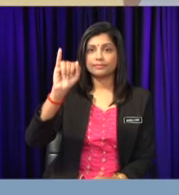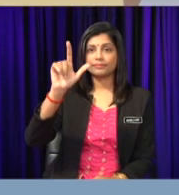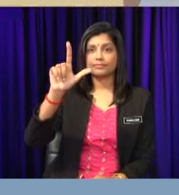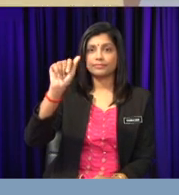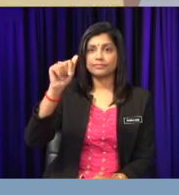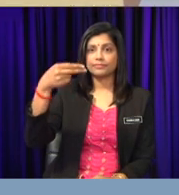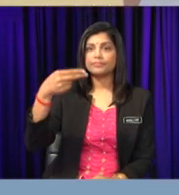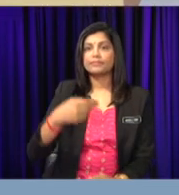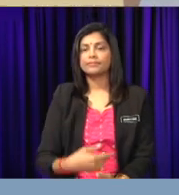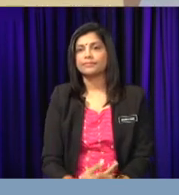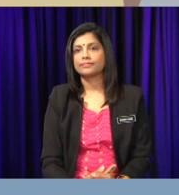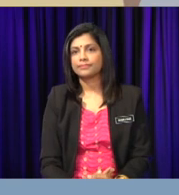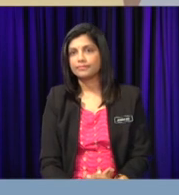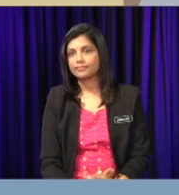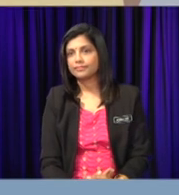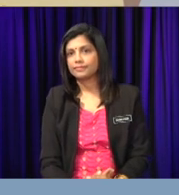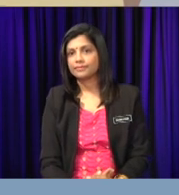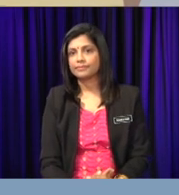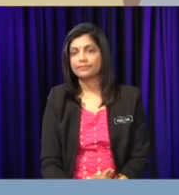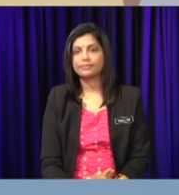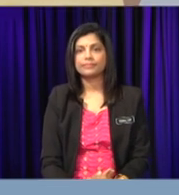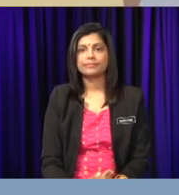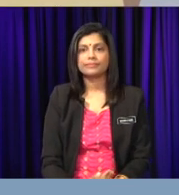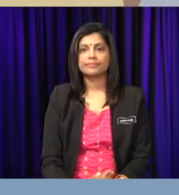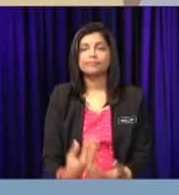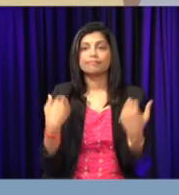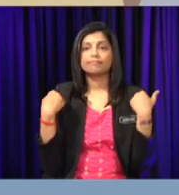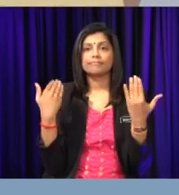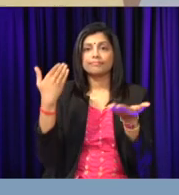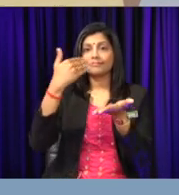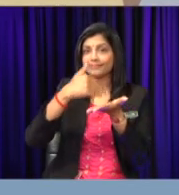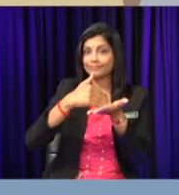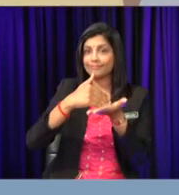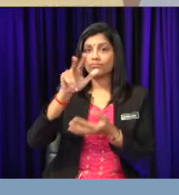ini bunga sekuntum saja ya ditemani oleh